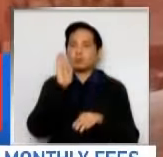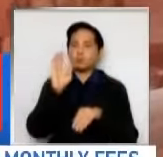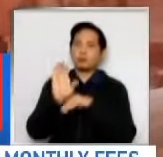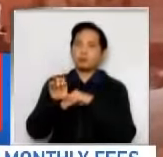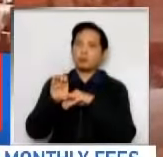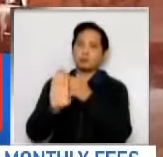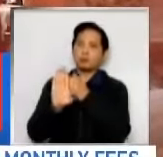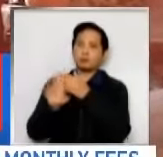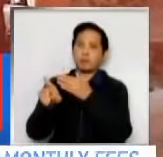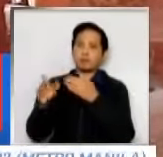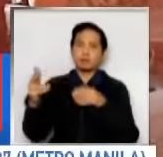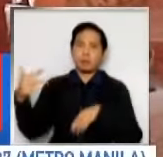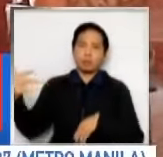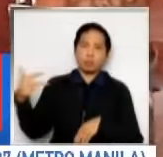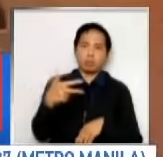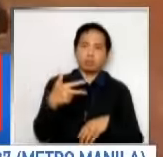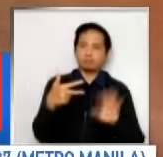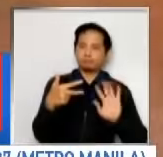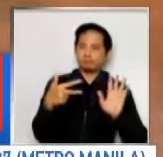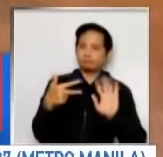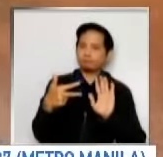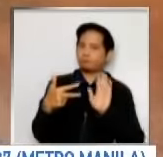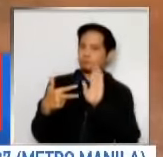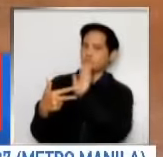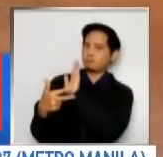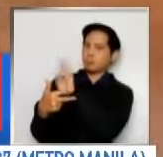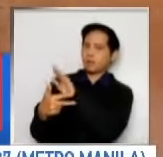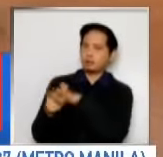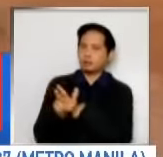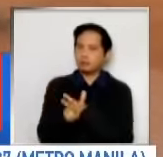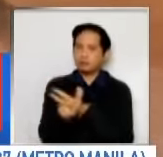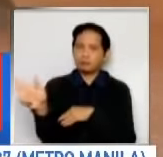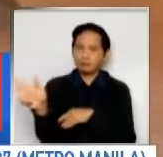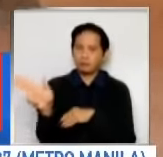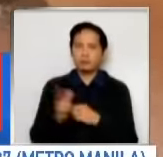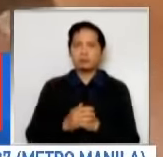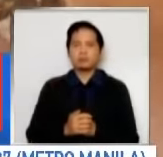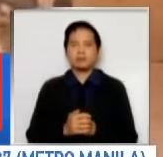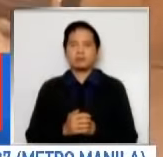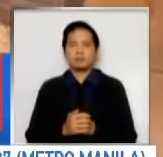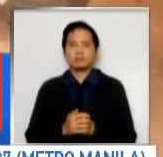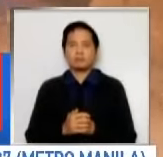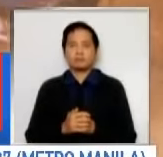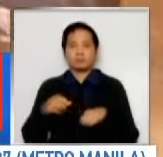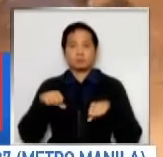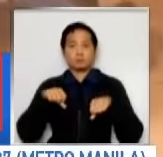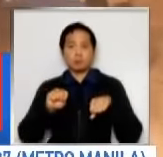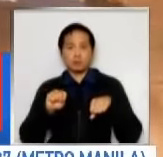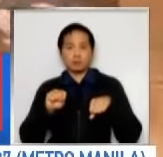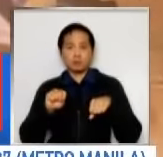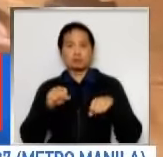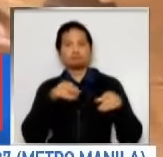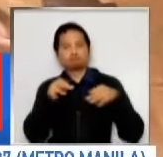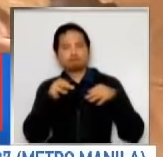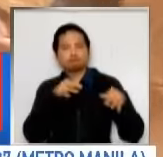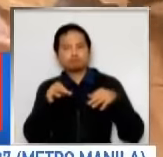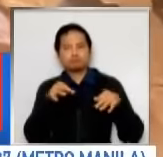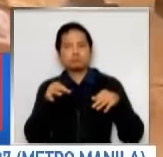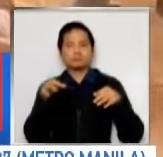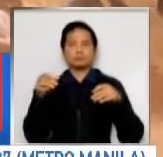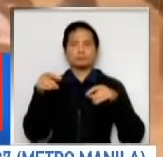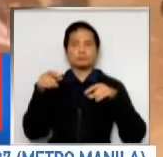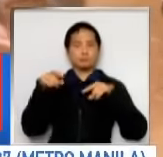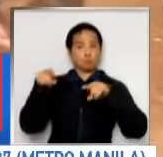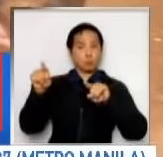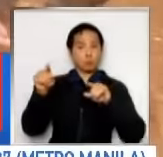border ng Laguna at Muntinlupa. Todo paliwanag ang nakamotorsiklong ito na papunta sanang tunasan Muntinlupa. Magpapadala